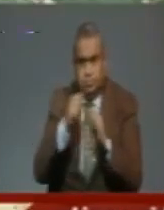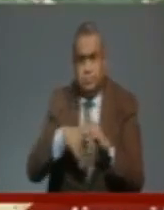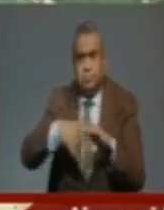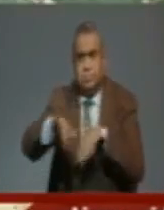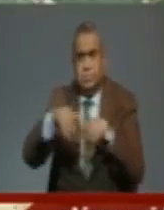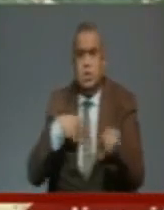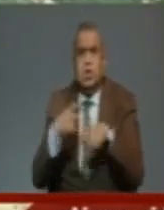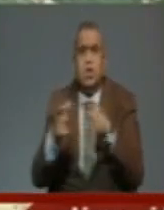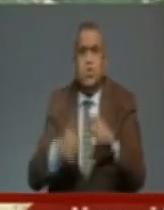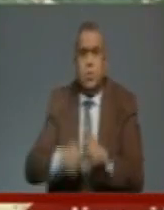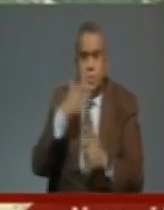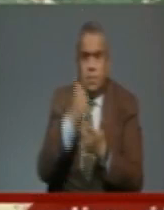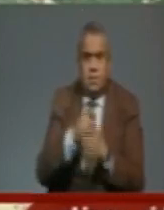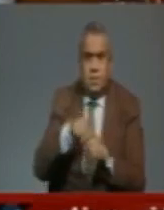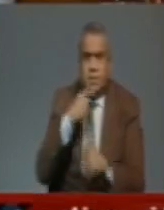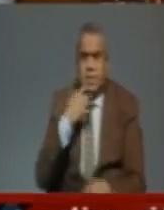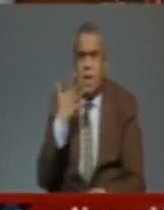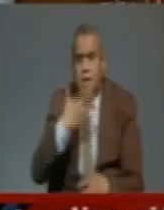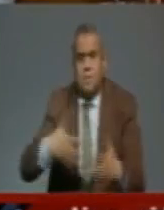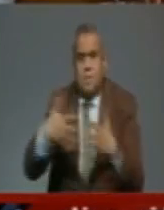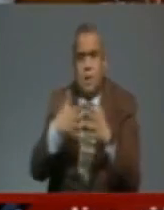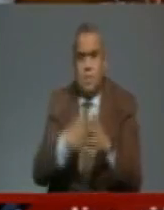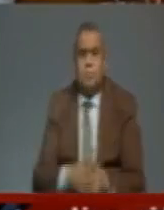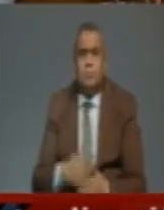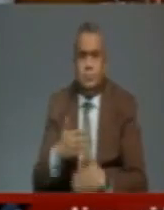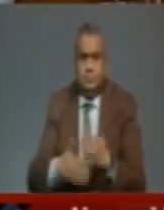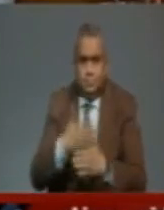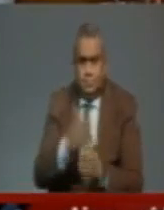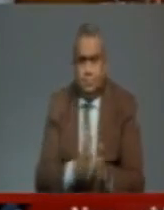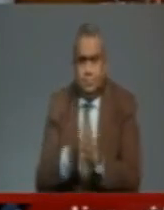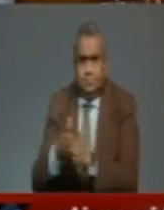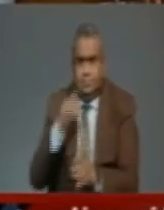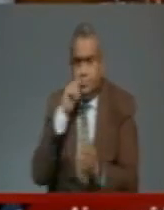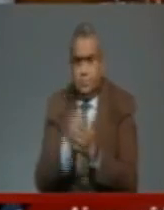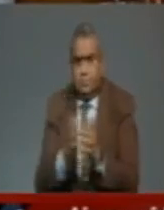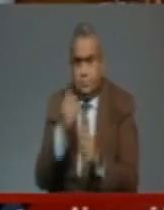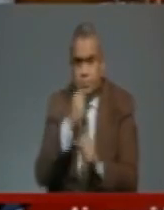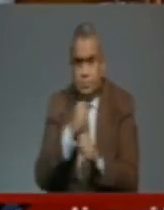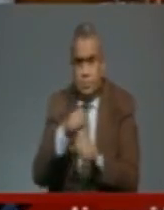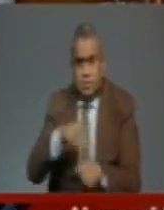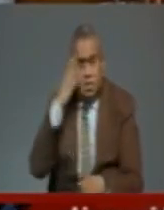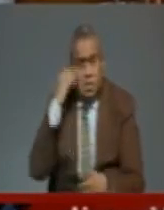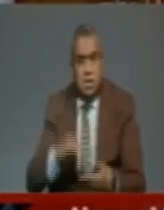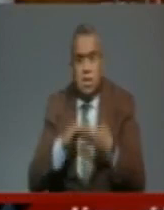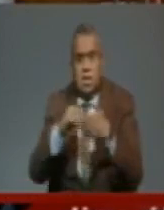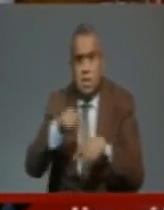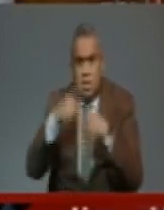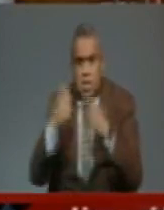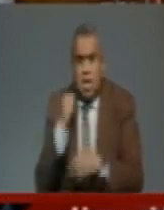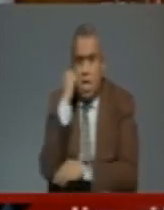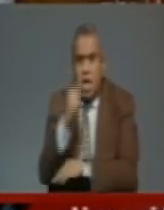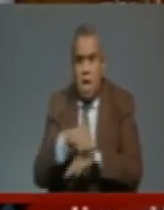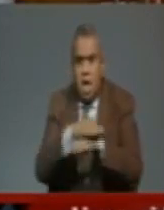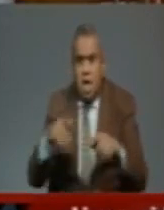في يمكن الخمسه كلهم على بعض ان شاء الله. بعده دي يا فندم المناطق اللي انا قدرت اوفرها من اراضي السكك الحديديه. انا شلت يا فندم